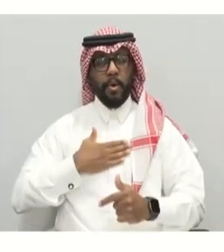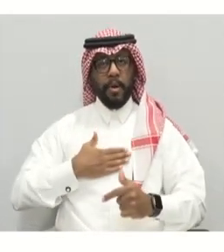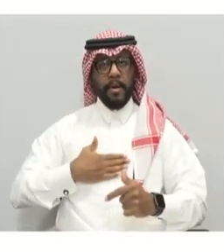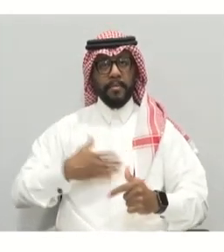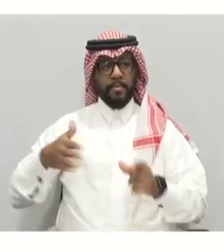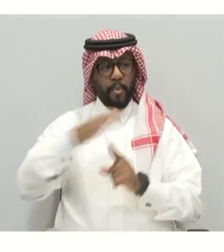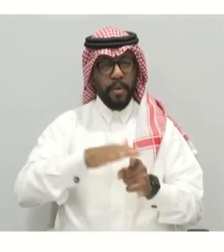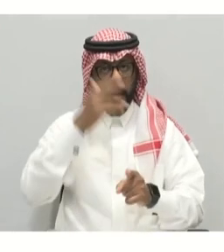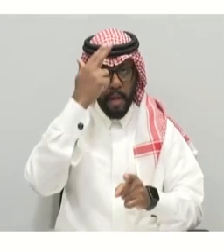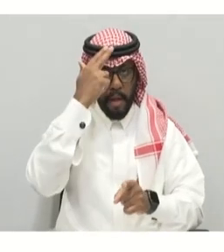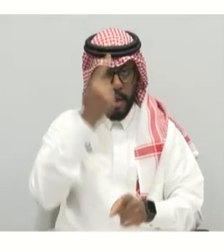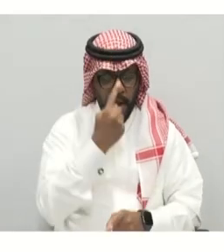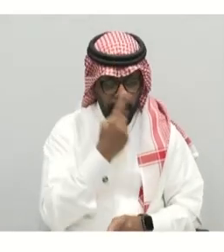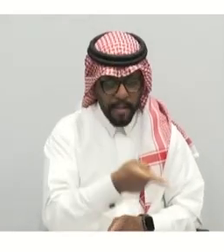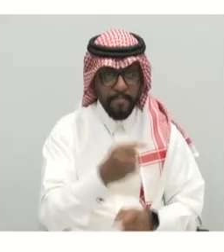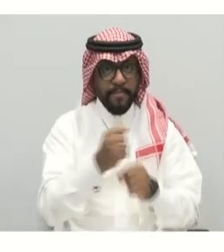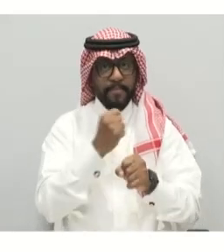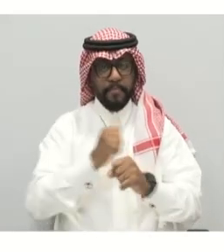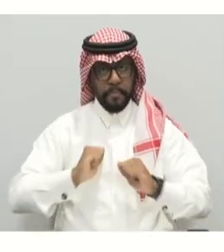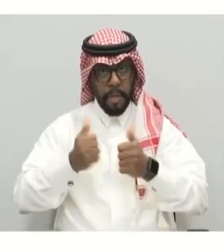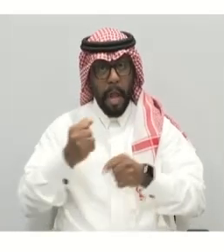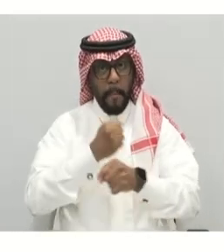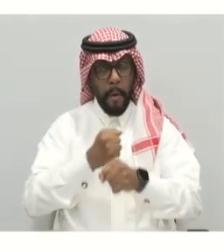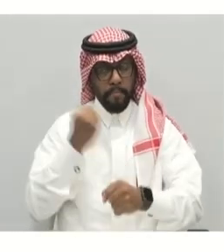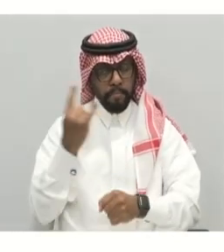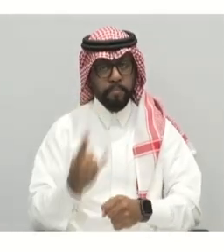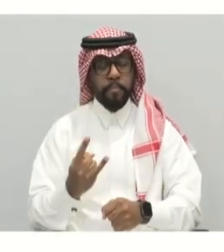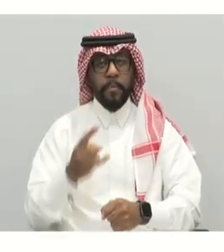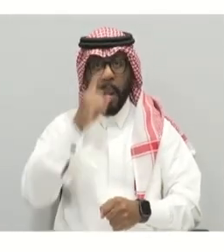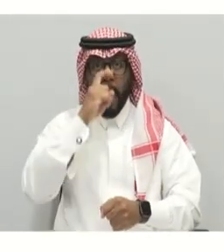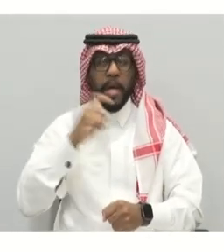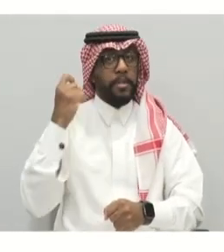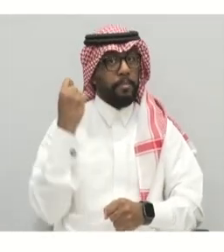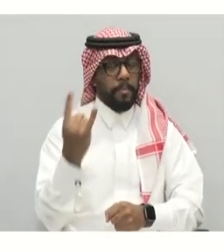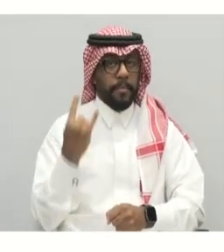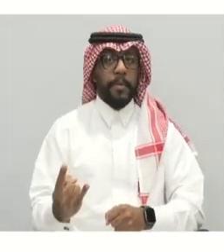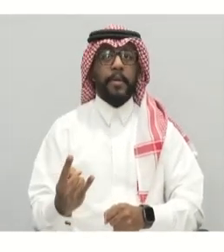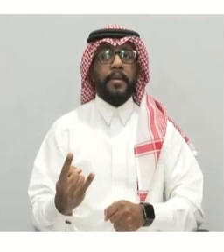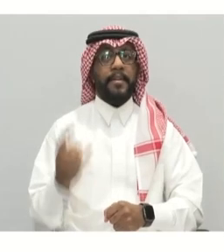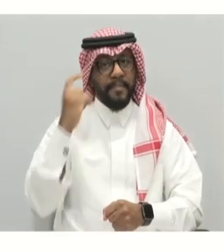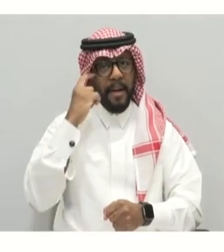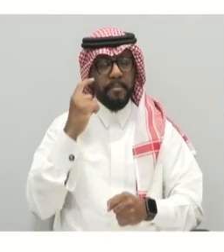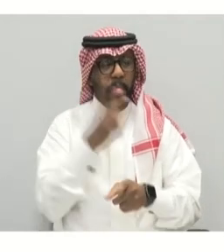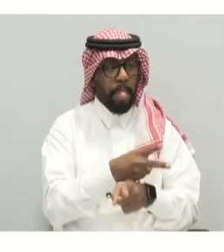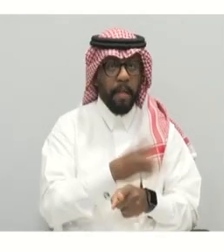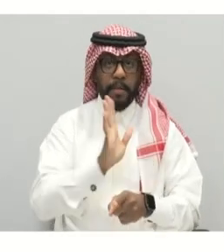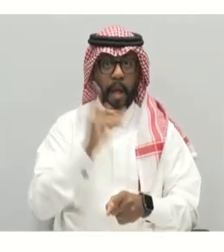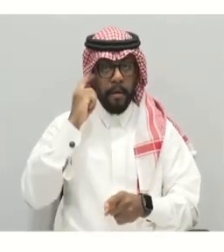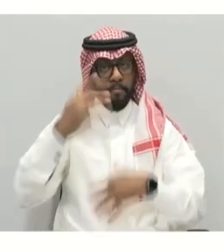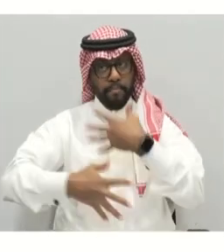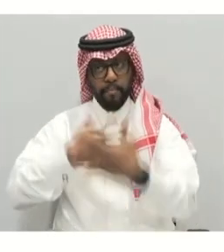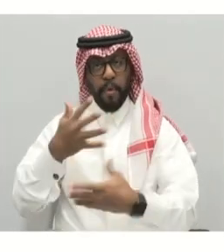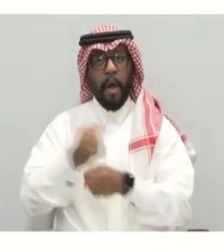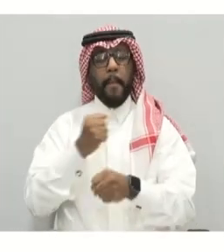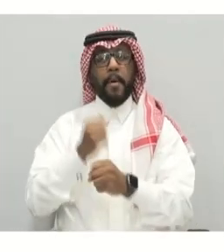واحد التميز في العمل احسنتم بارك الله فيكم ايضا التزام